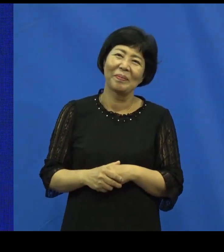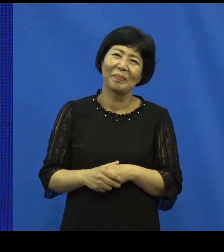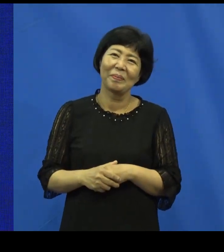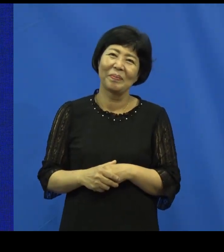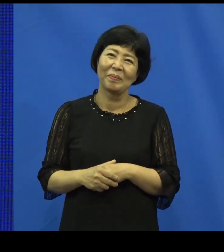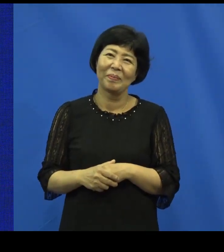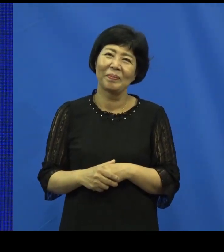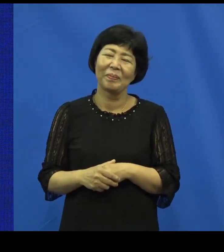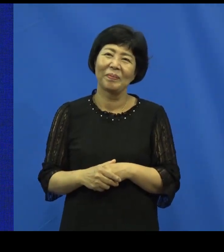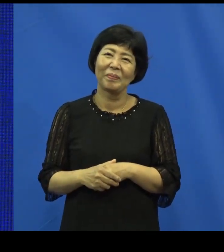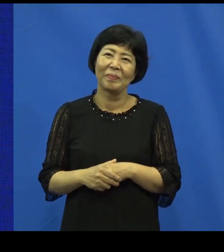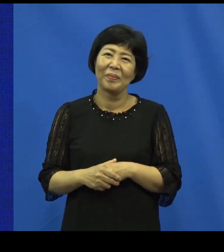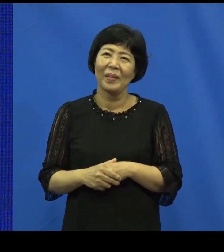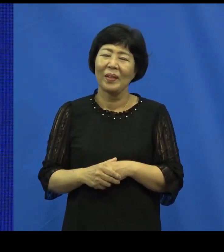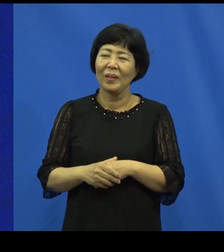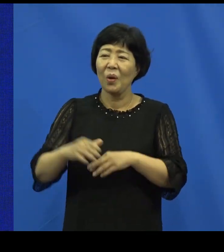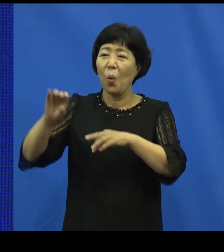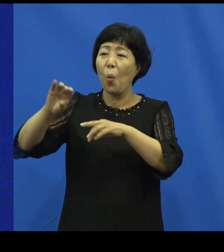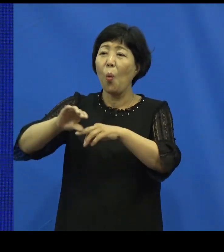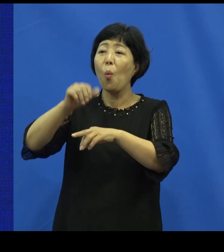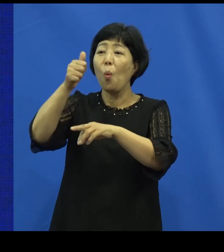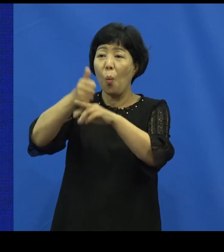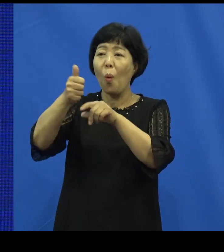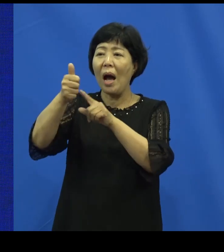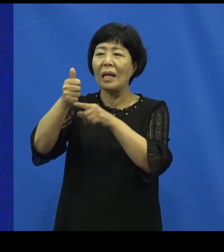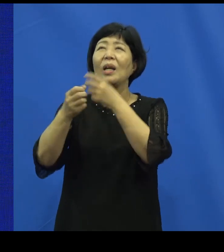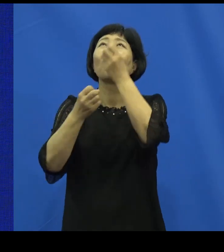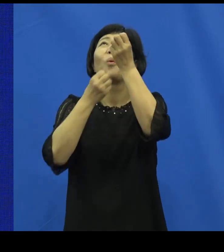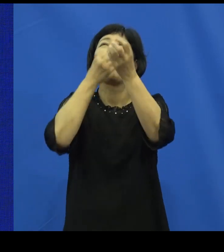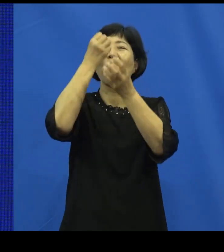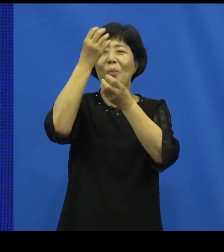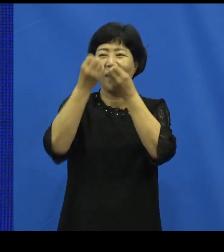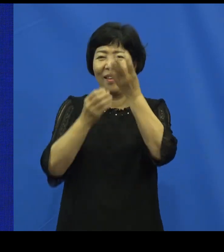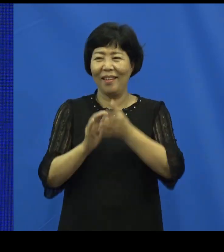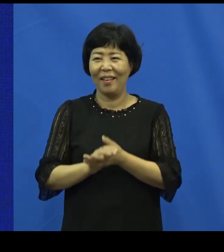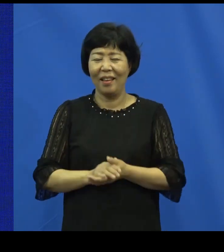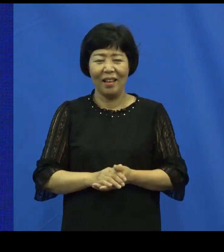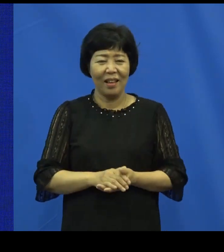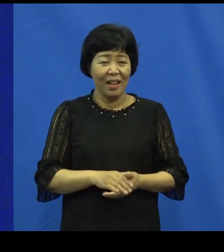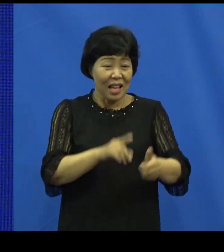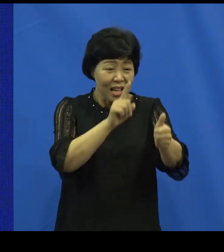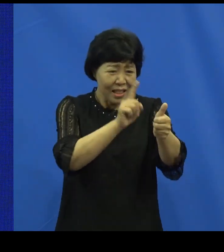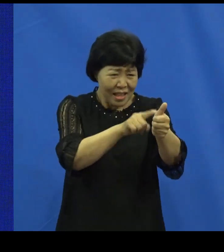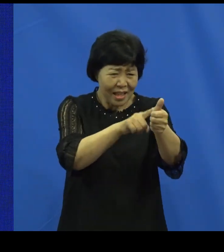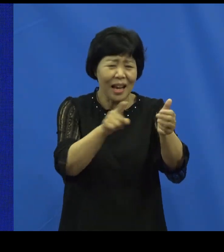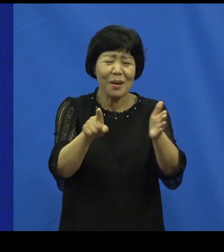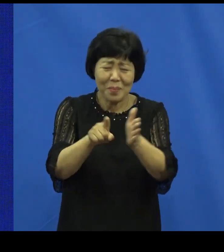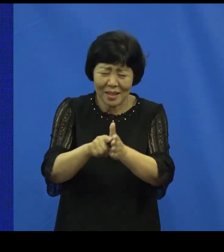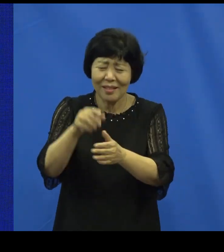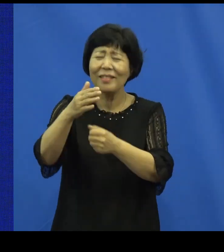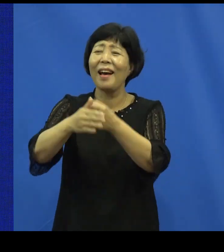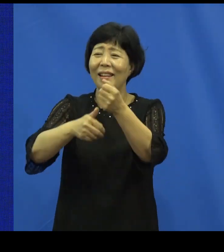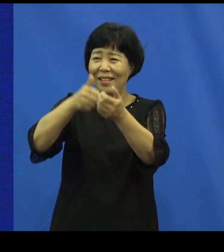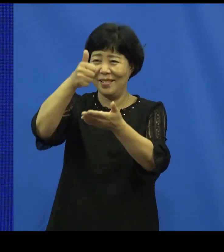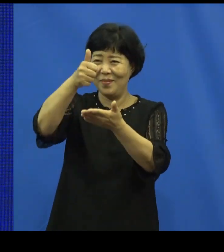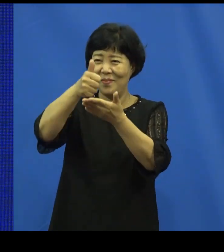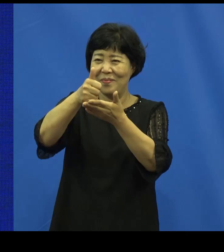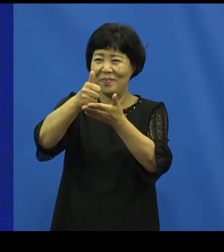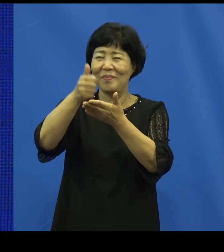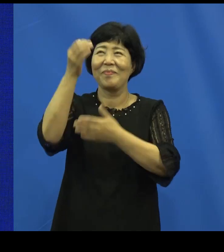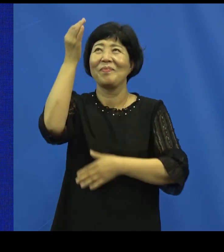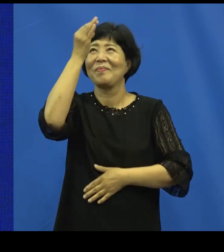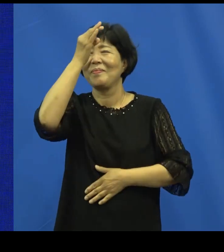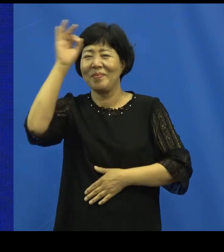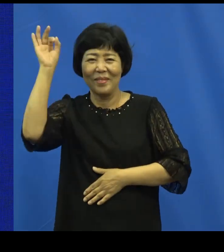그를 살려내셨다고 왕의 입에서 고백하는 거예요. 그러니까 왕은 다니엘의 믿음뿐만 아니라 다니엘이 믿는